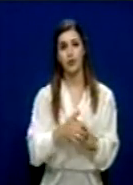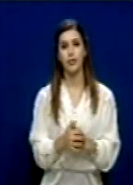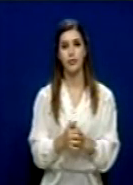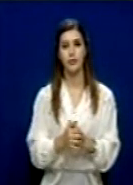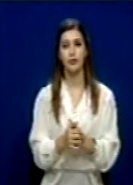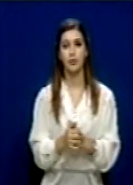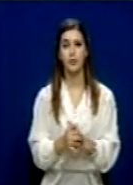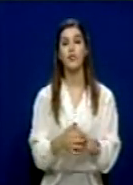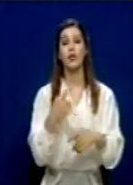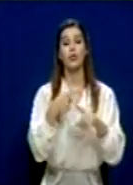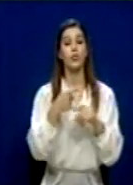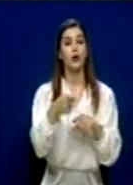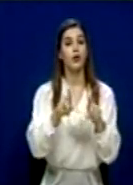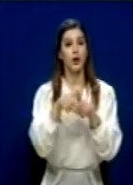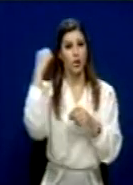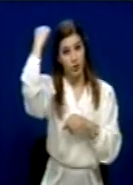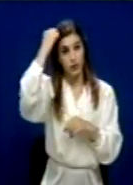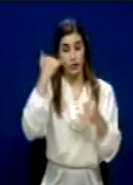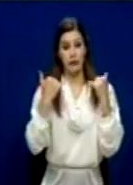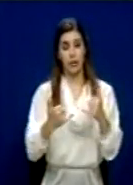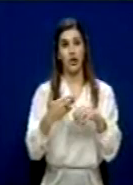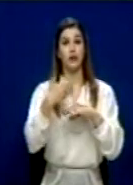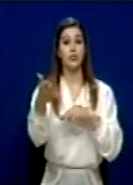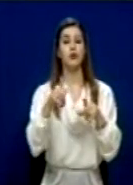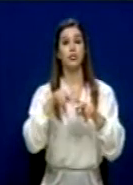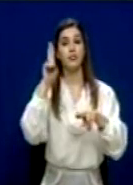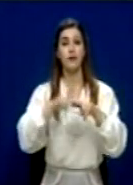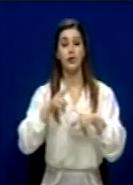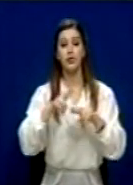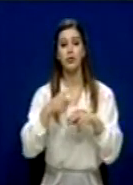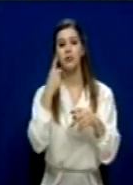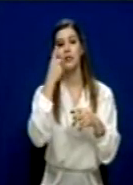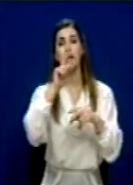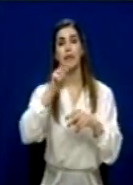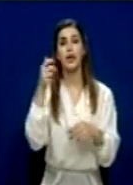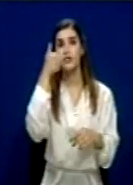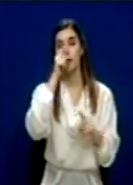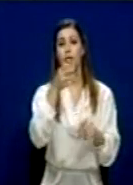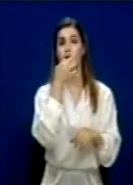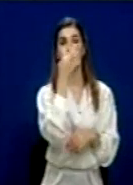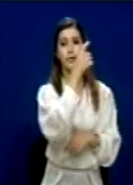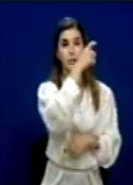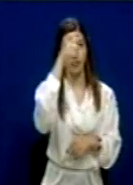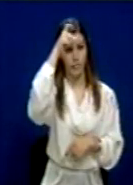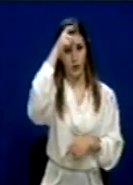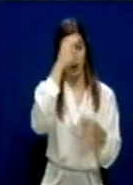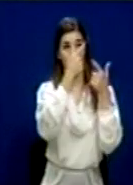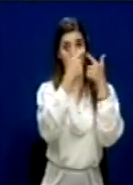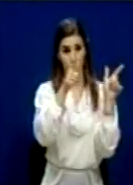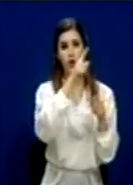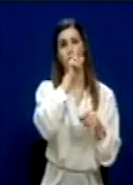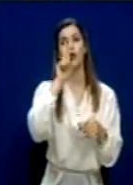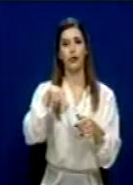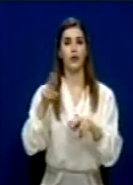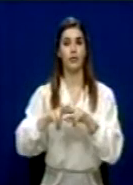drejtim Kosova tash etutje nuk mund ta merr as vendimin më të thjesht pa e pyetur pushtetin e Beogradit. Nëse doni